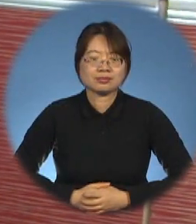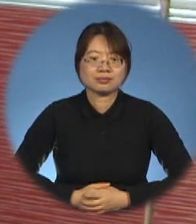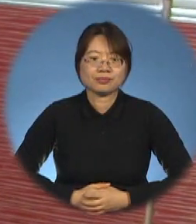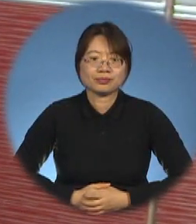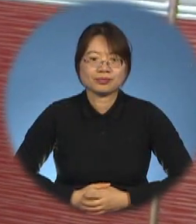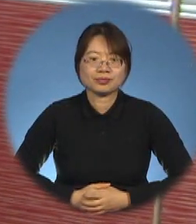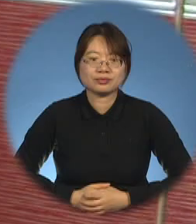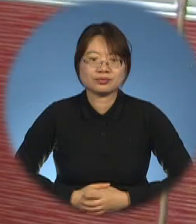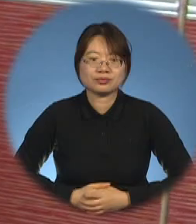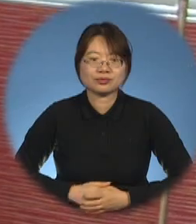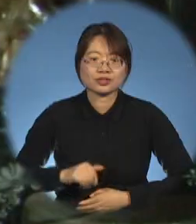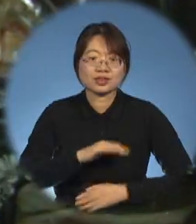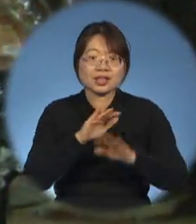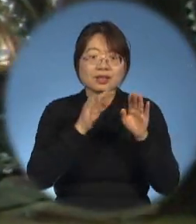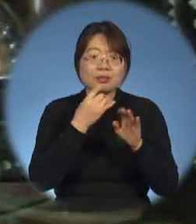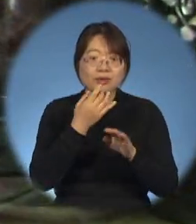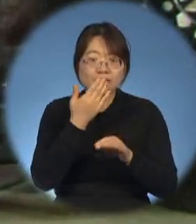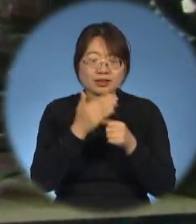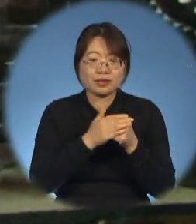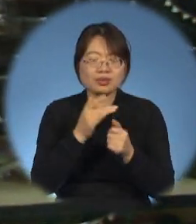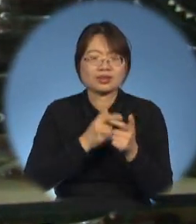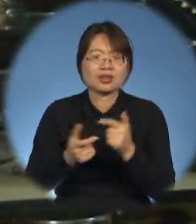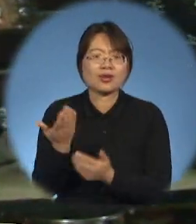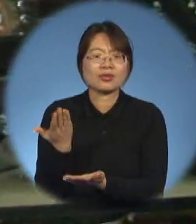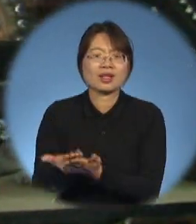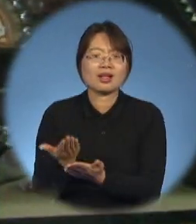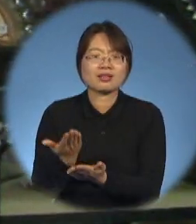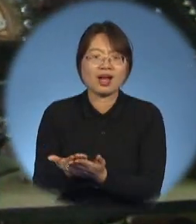오늘도 아주 보고 모든 게 더 뇌로